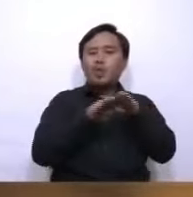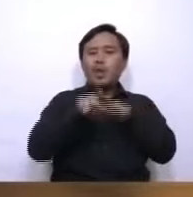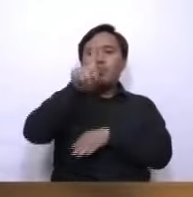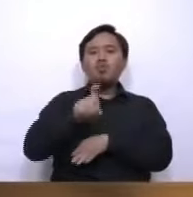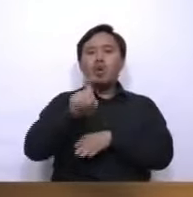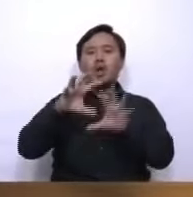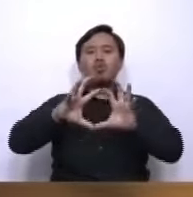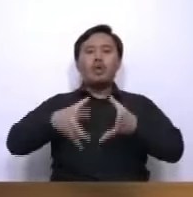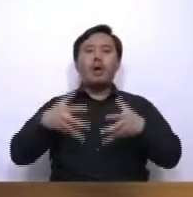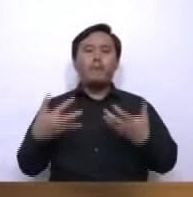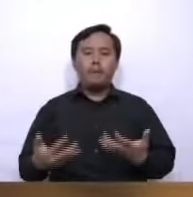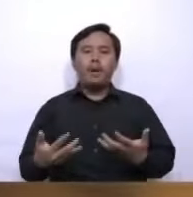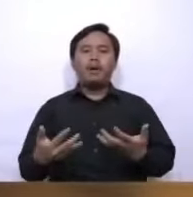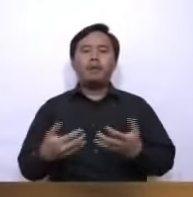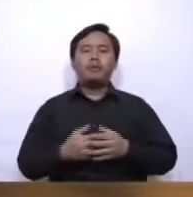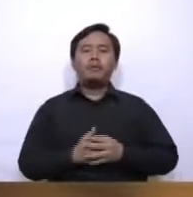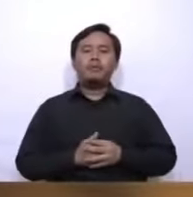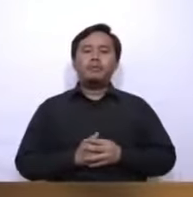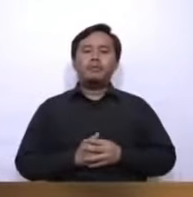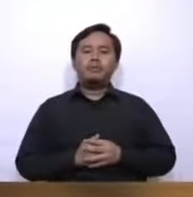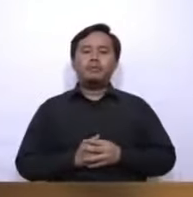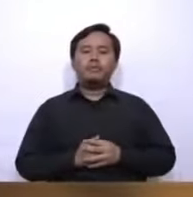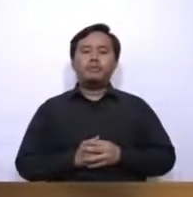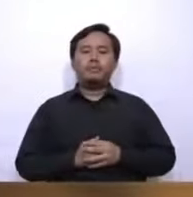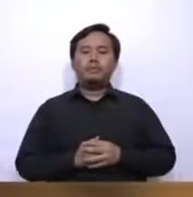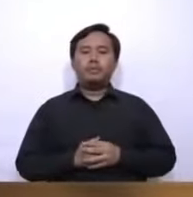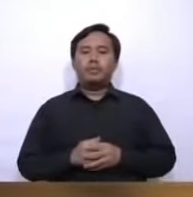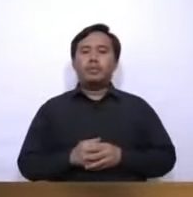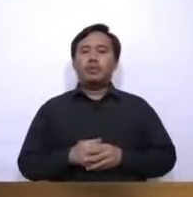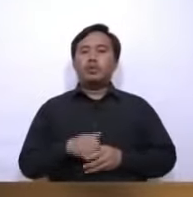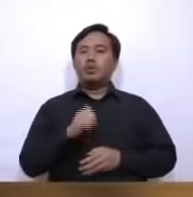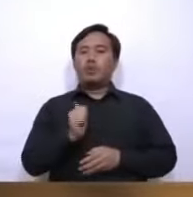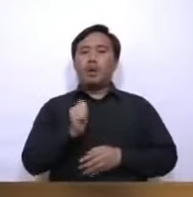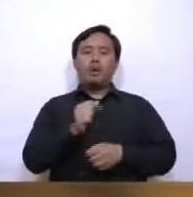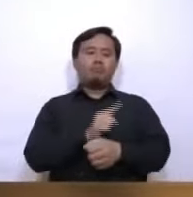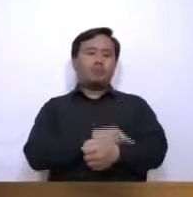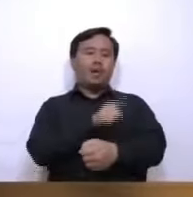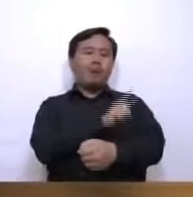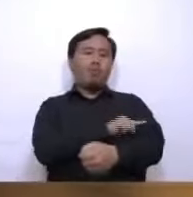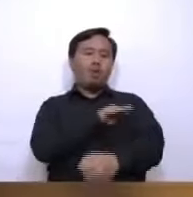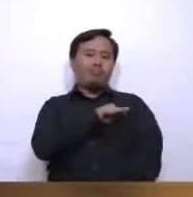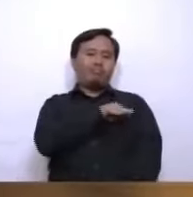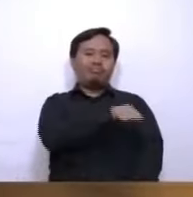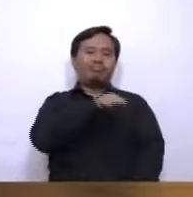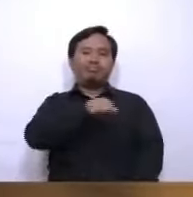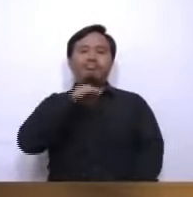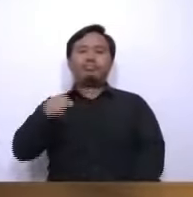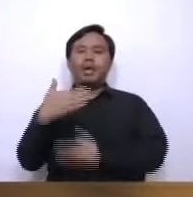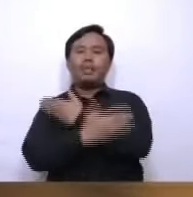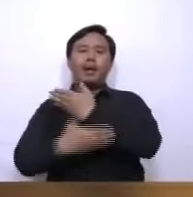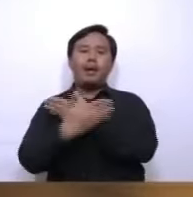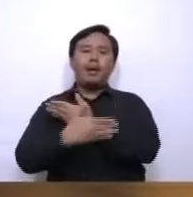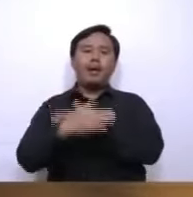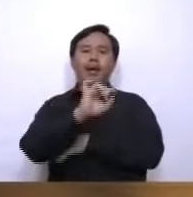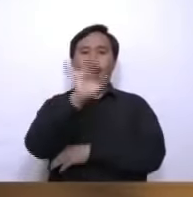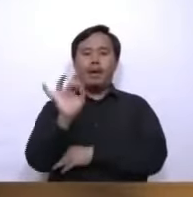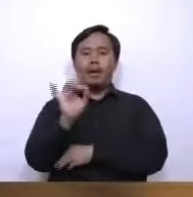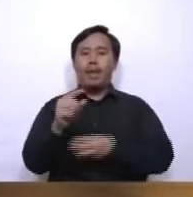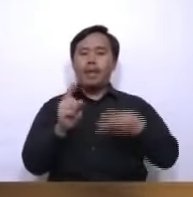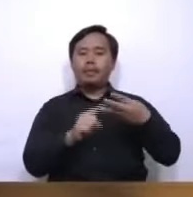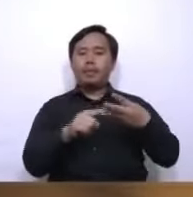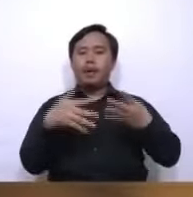dunia untuk mengirimkan labor skill, skill labor ke berbagai negara. Yang ketiga, tentu